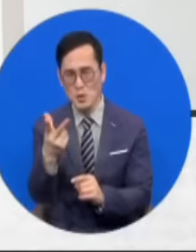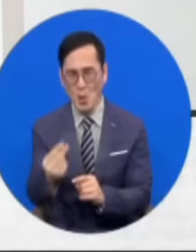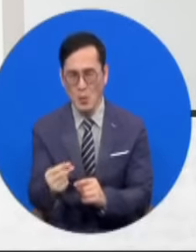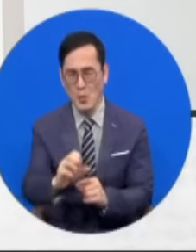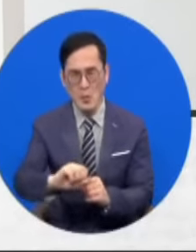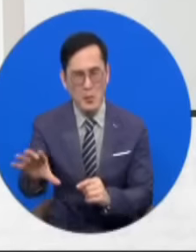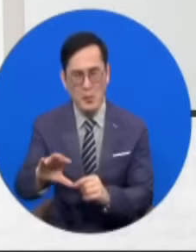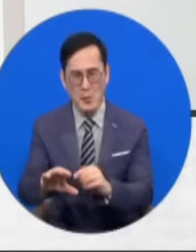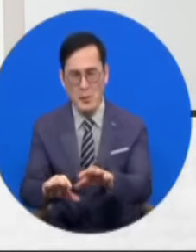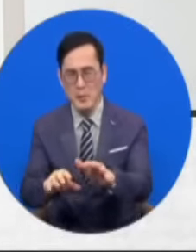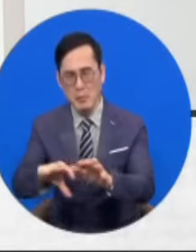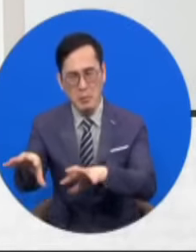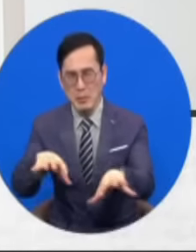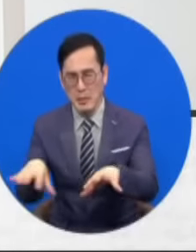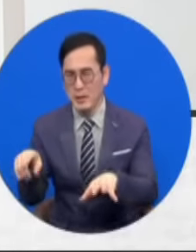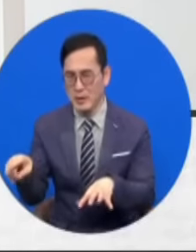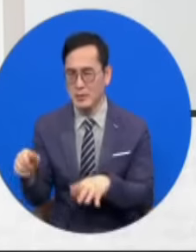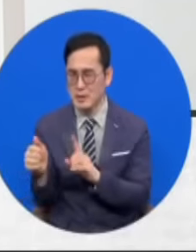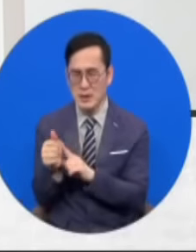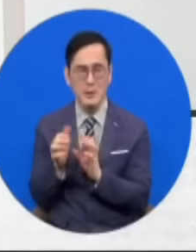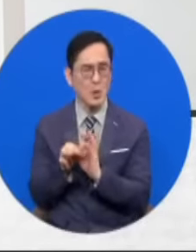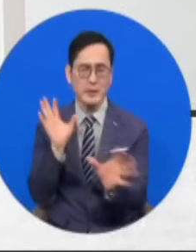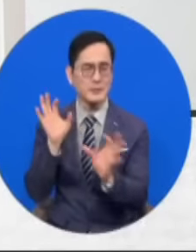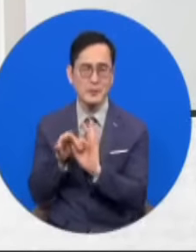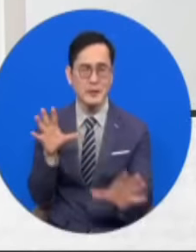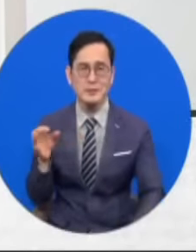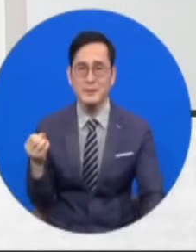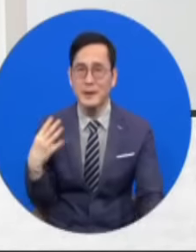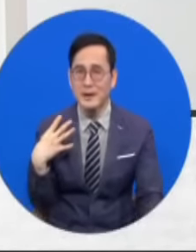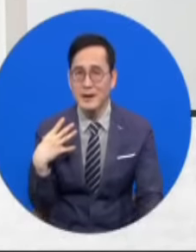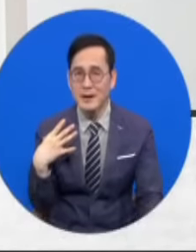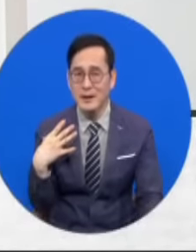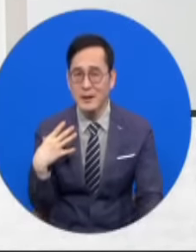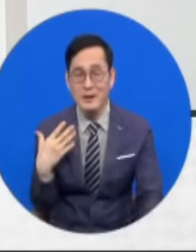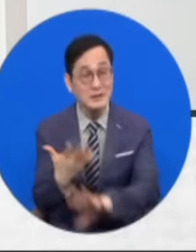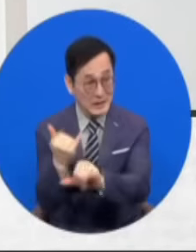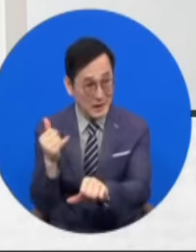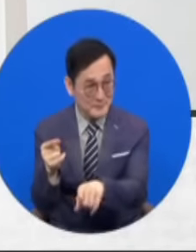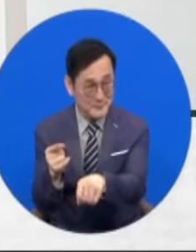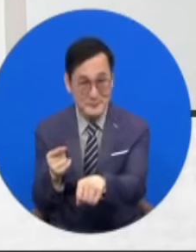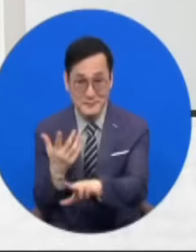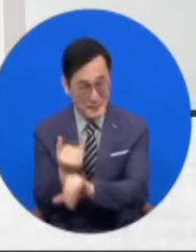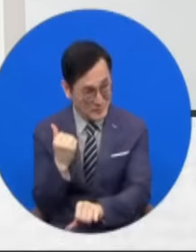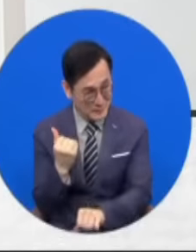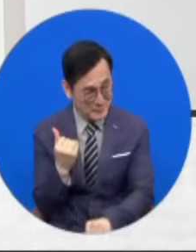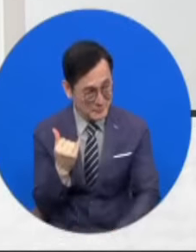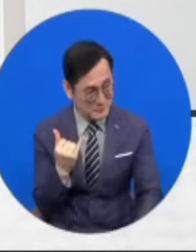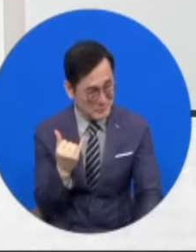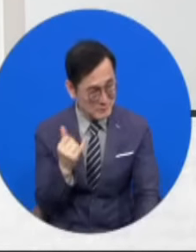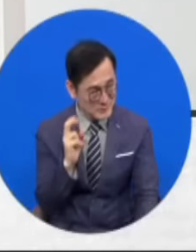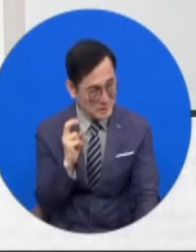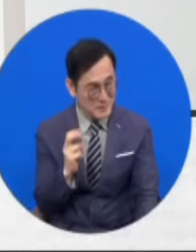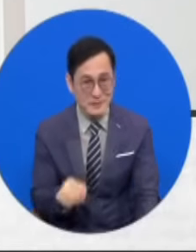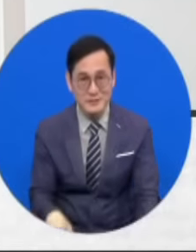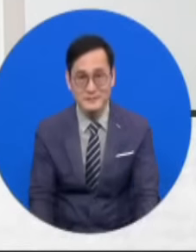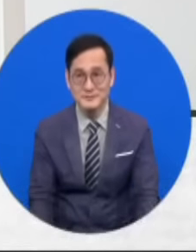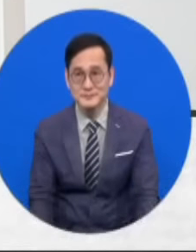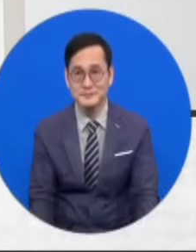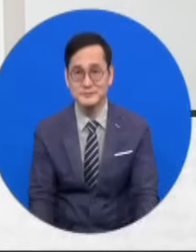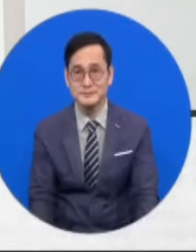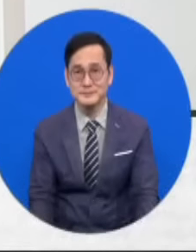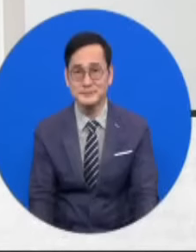놀랍다는 말씀을 먼저 드리고 싶고 저도 놀랬어요 이게 첫 번째 탄핵 사회 사회 등장에서 그리고 일단 어 제가 말씀드리고 싶은 것은이